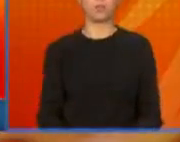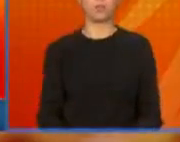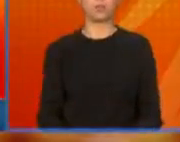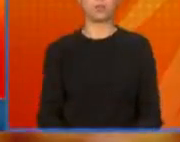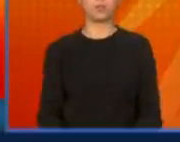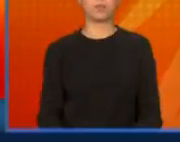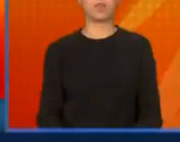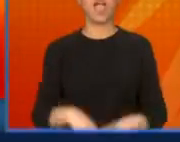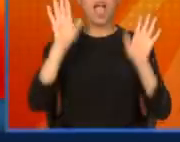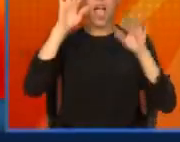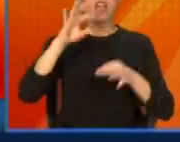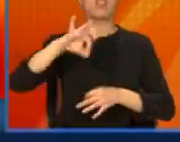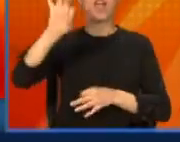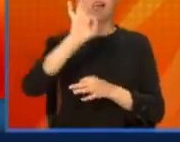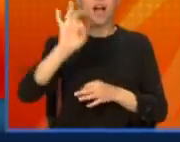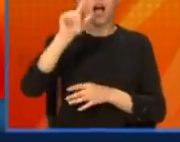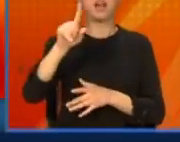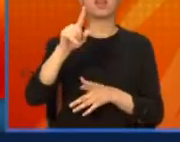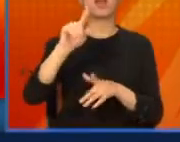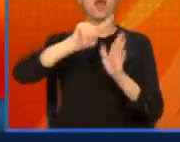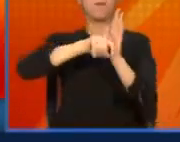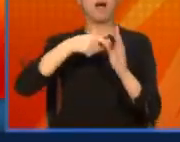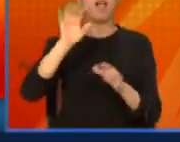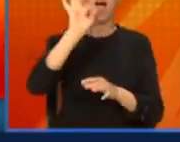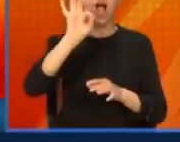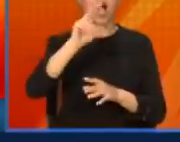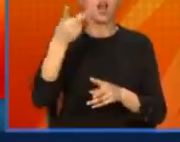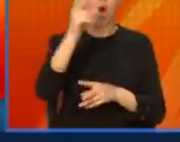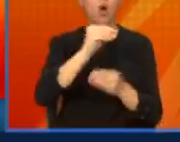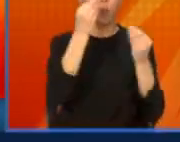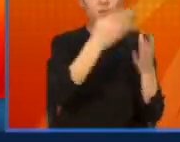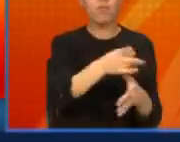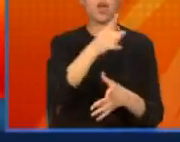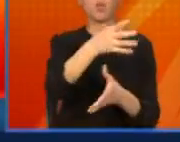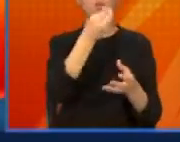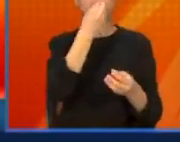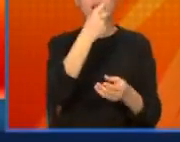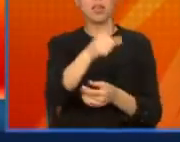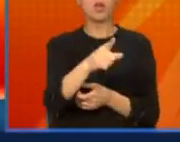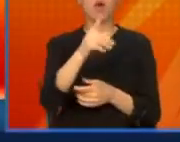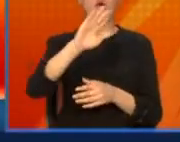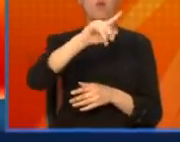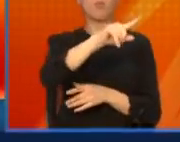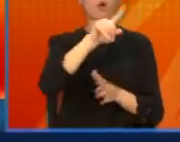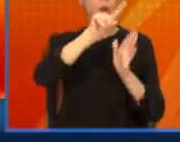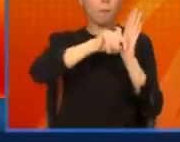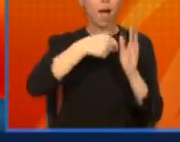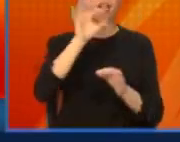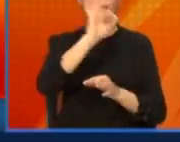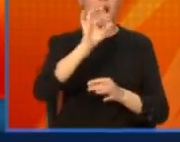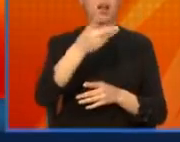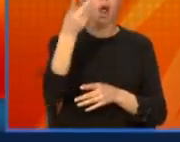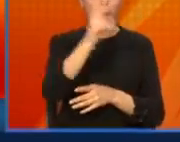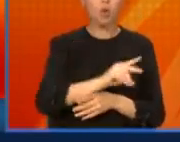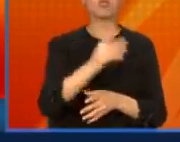Asya'da dev eşek arıları bal arılarını öldürüyor ve onlarla besleniyor. Diğer arıların tükenmesi ise bitkilerin